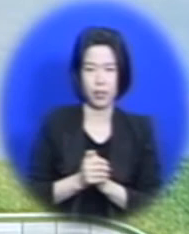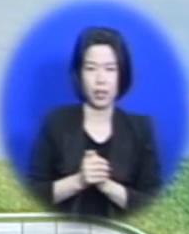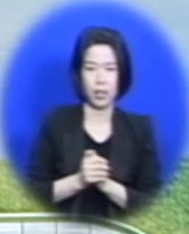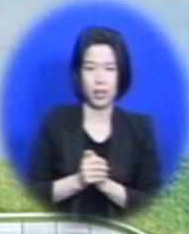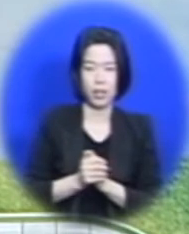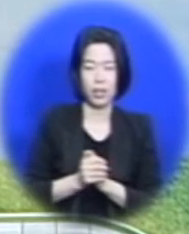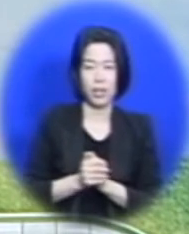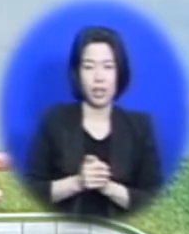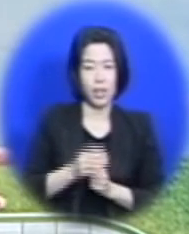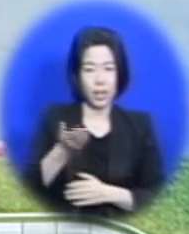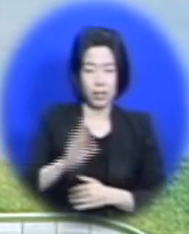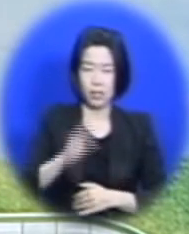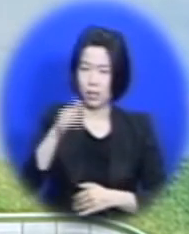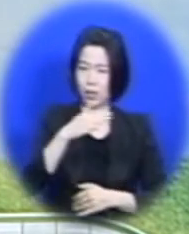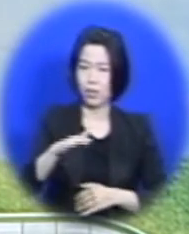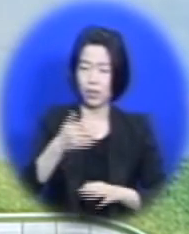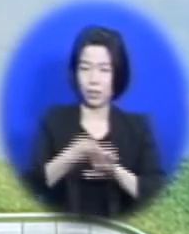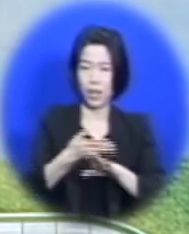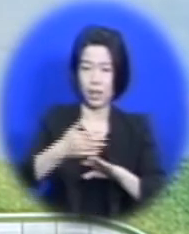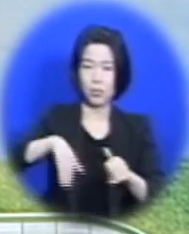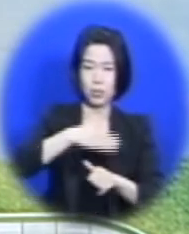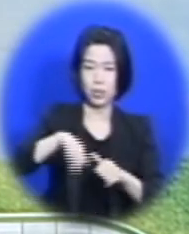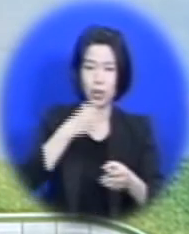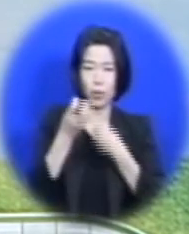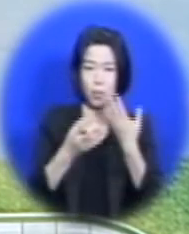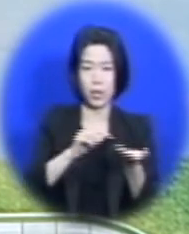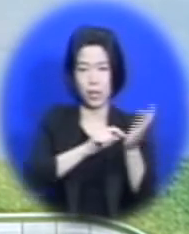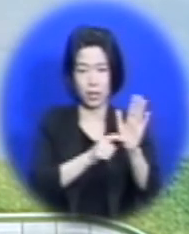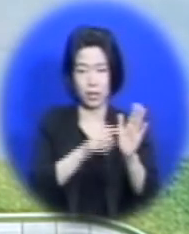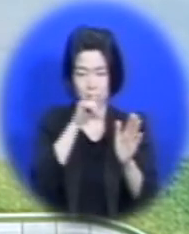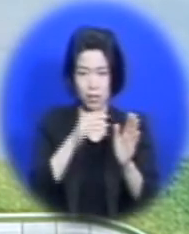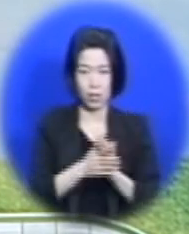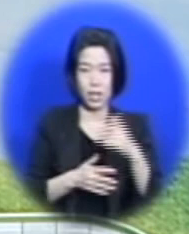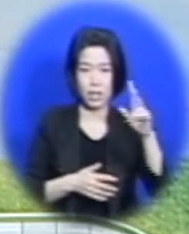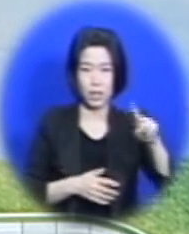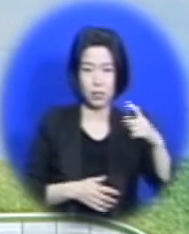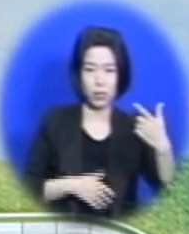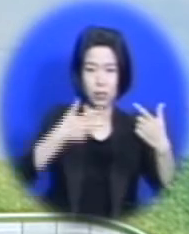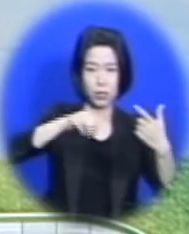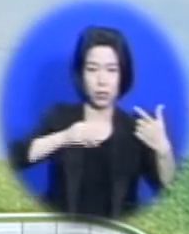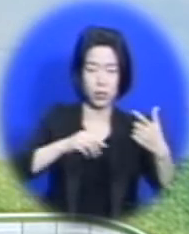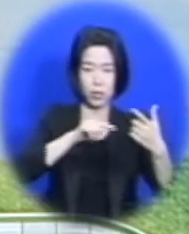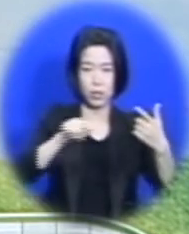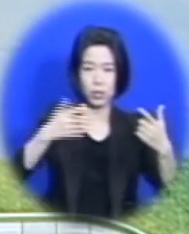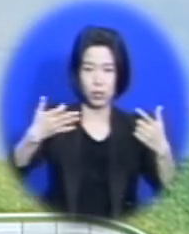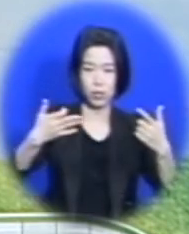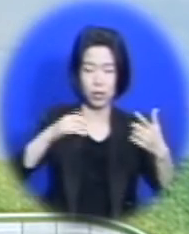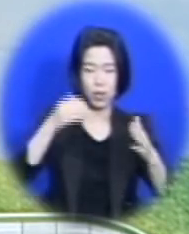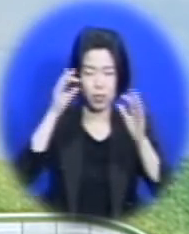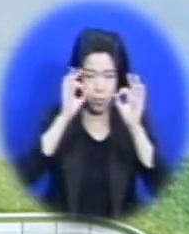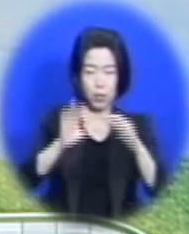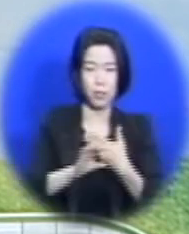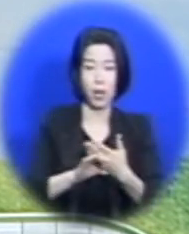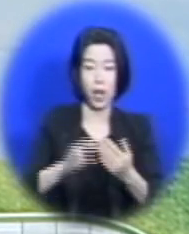근데 전혀 다른 분위기의 고백이 나옵니다. 16절부터 19절까지 보면